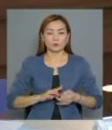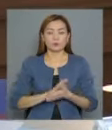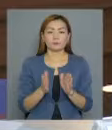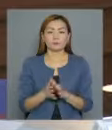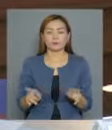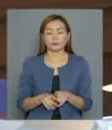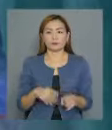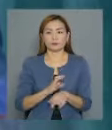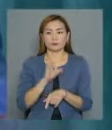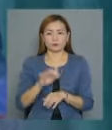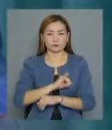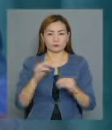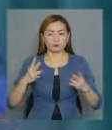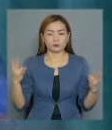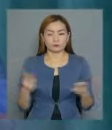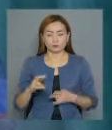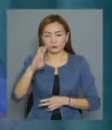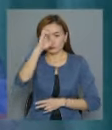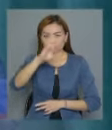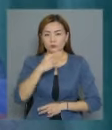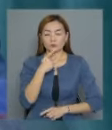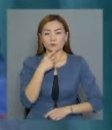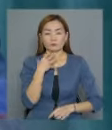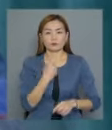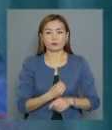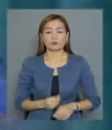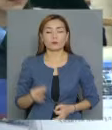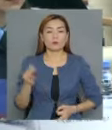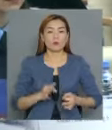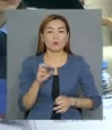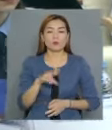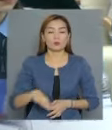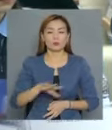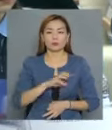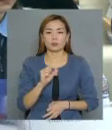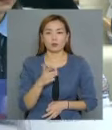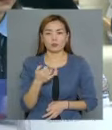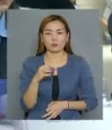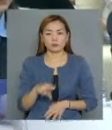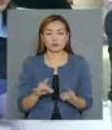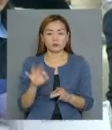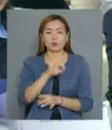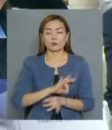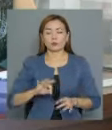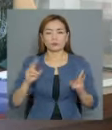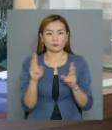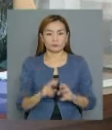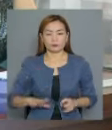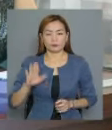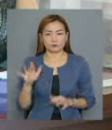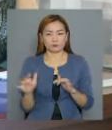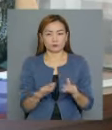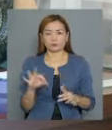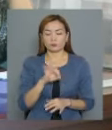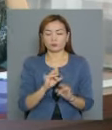мероприятие также направлено на расширение сферы государственного языка судья областного суда сагат Хасан Остановился на рассматриваемых